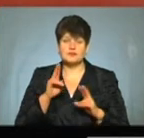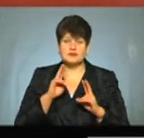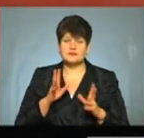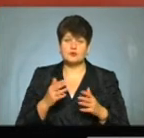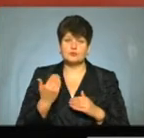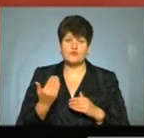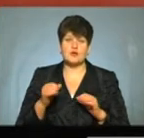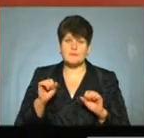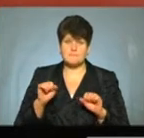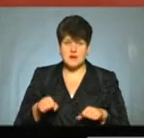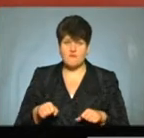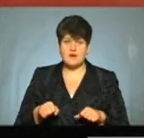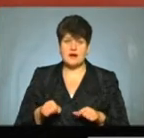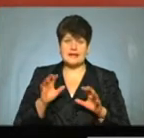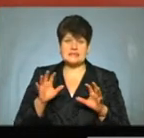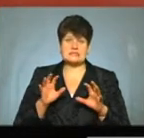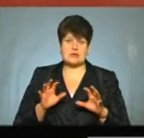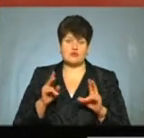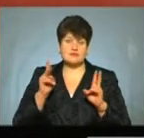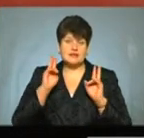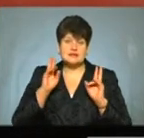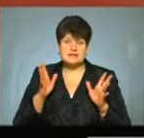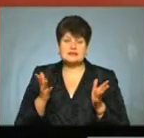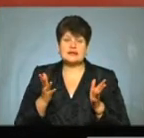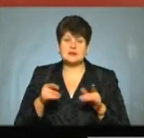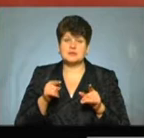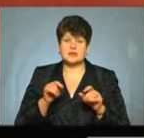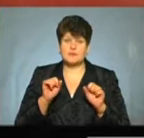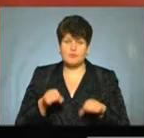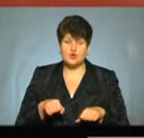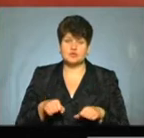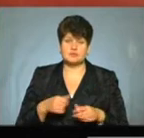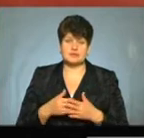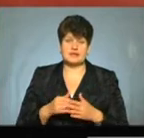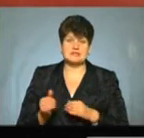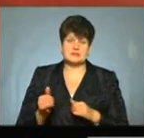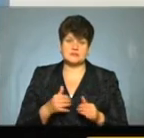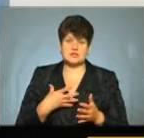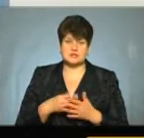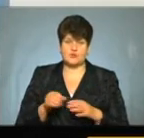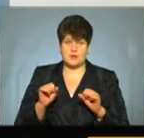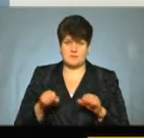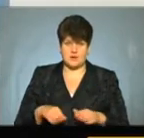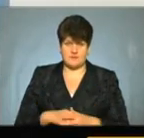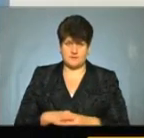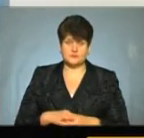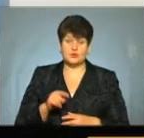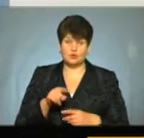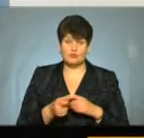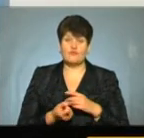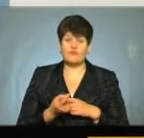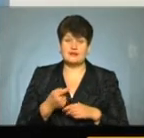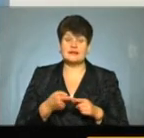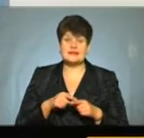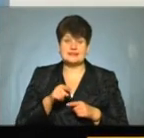твої права і законів, ти не знаєш, якими ти можеш, скажімо так, забезпечити свої права. Тому і виникла ось ця